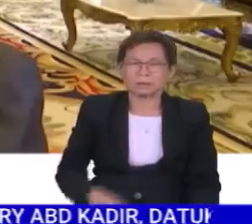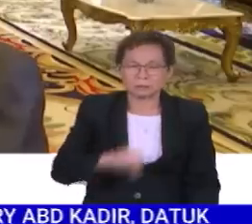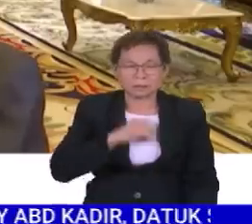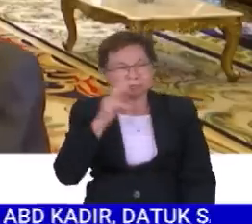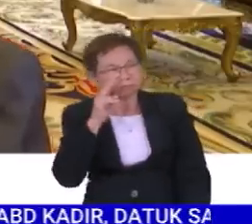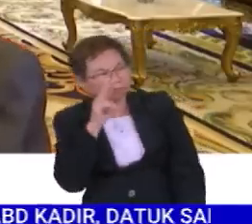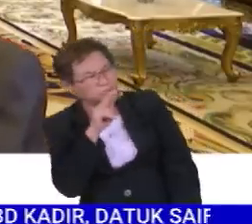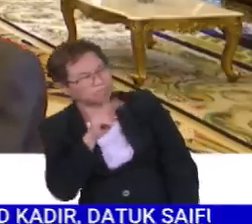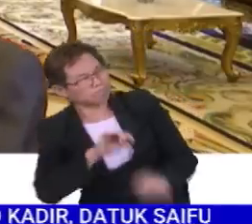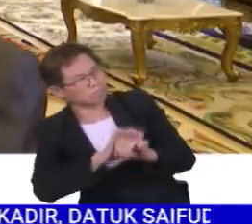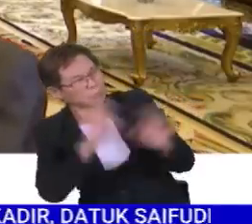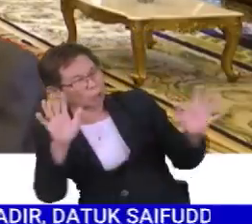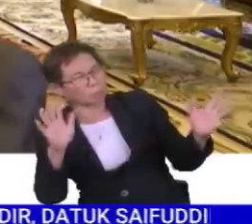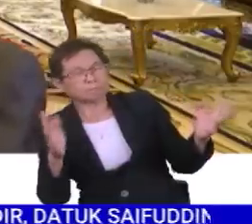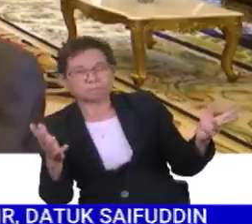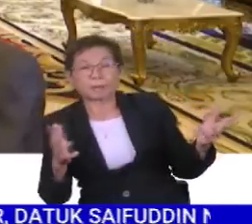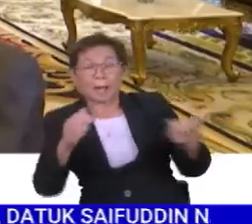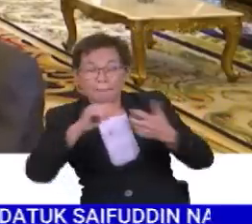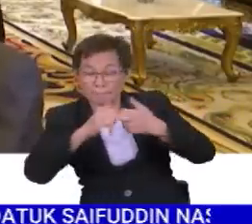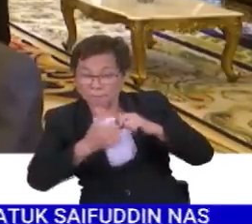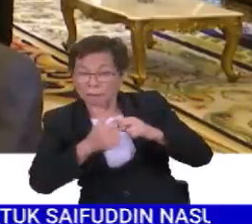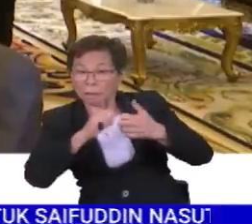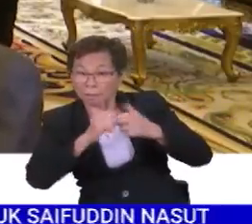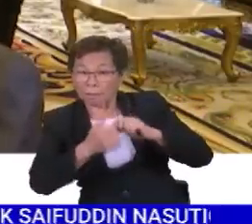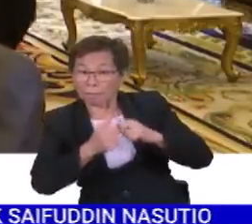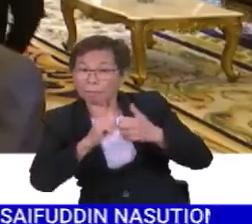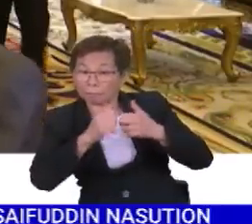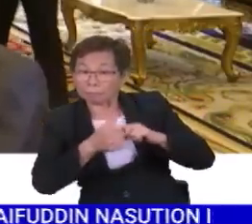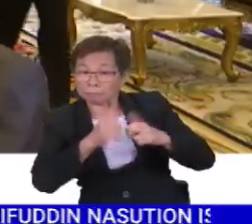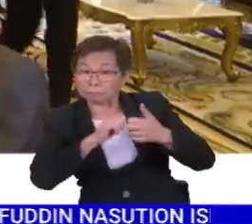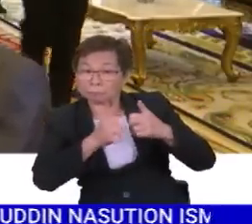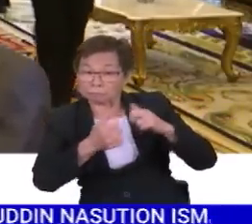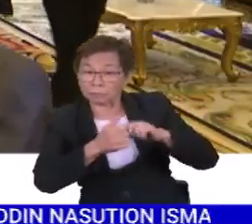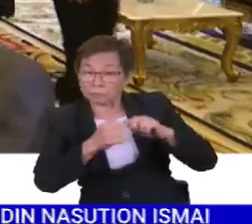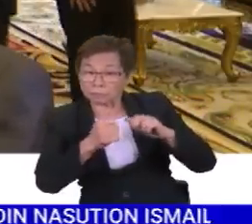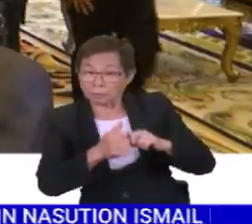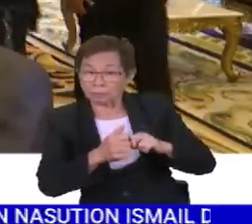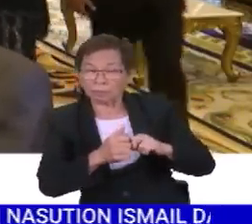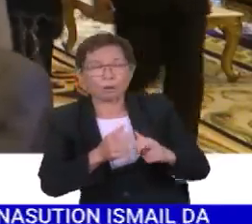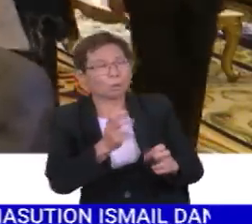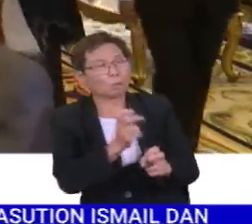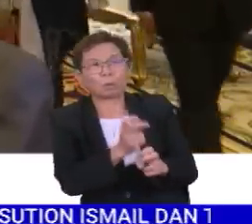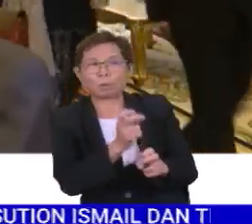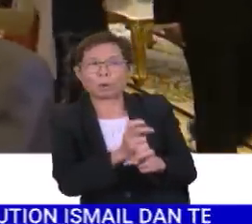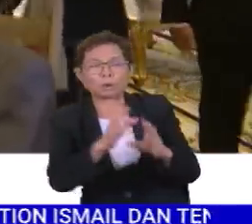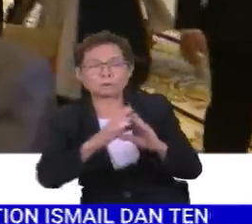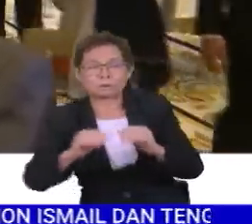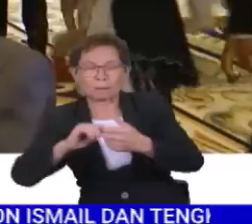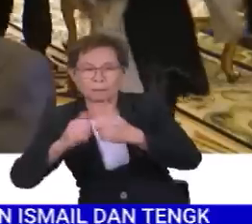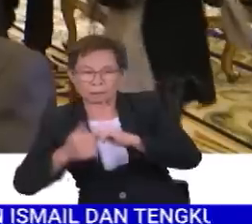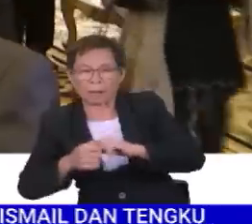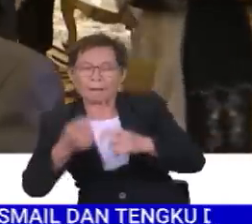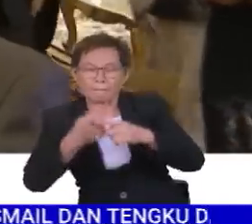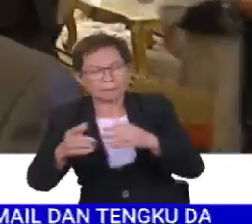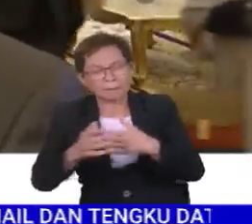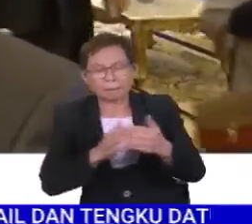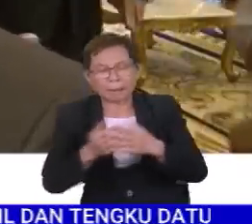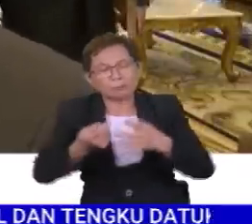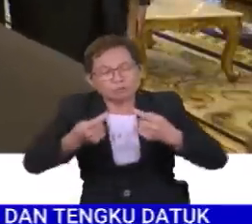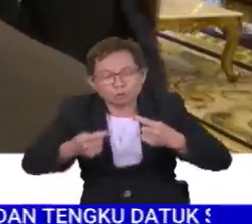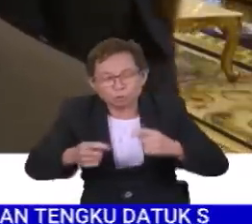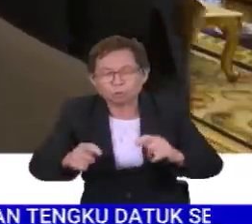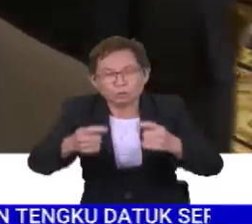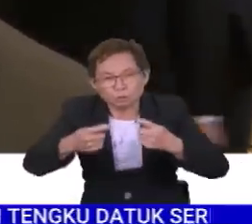nampak dengan jelas. Jadi masalah itu adalah masalah yang bukan mudah untuk diselesaikan, tetapi saya akan berusaha